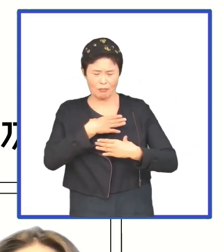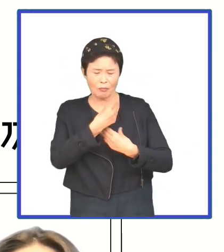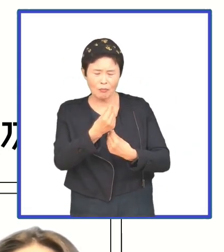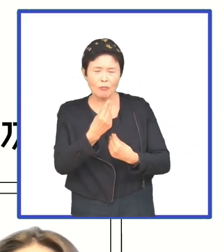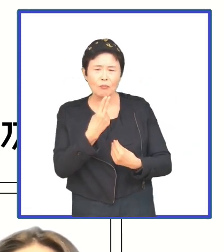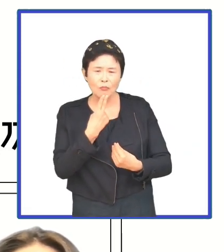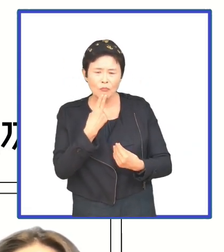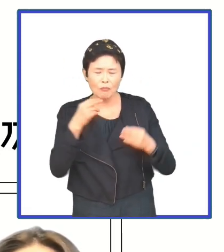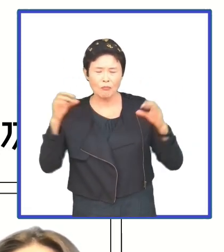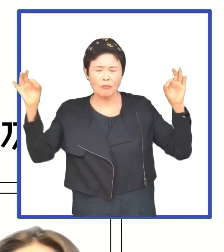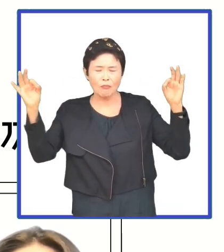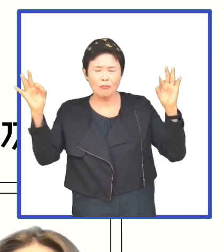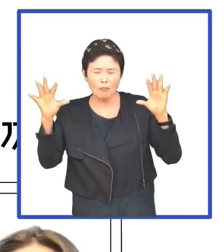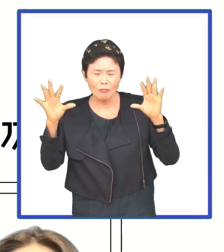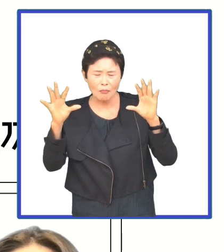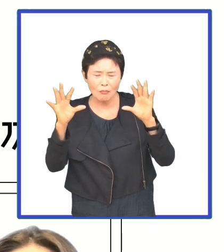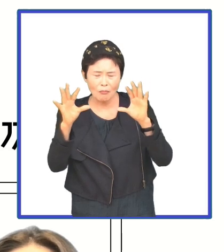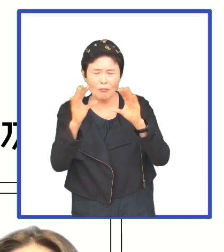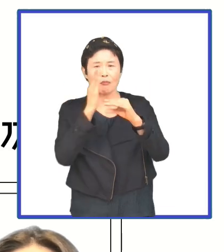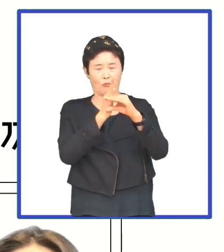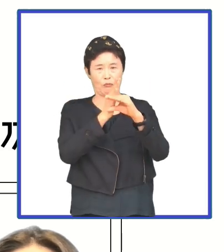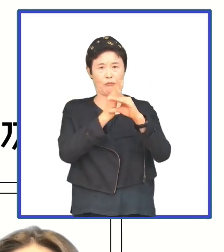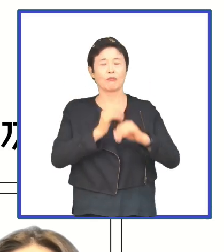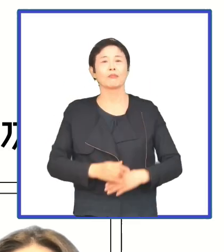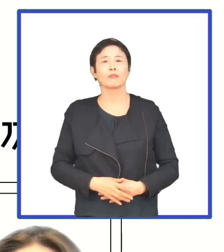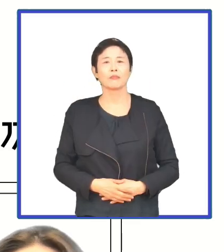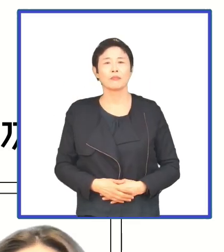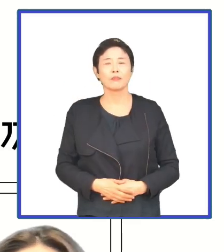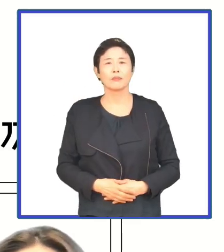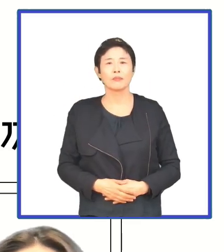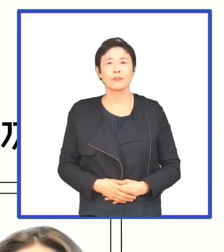않아서 멸종위기에 처해져 있다고 합니다.